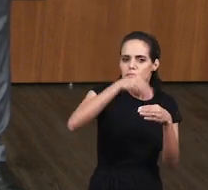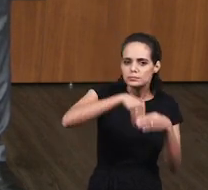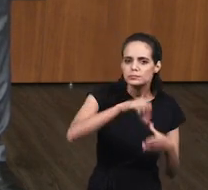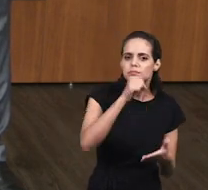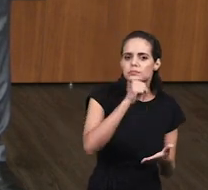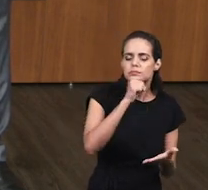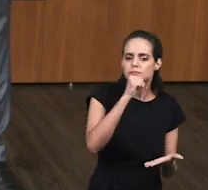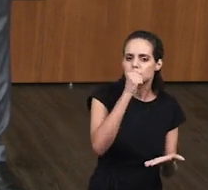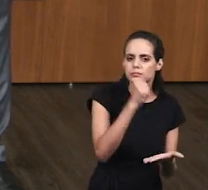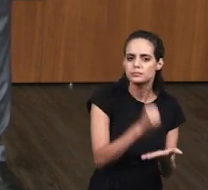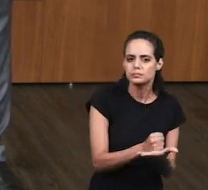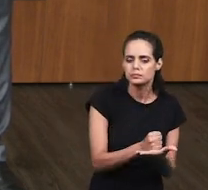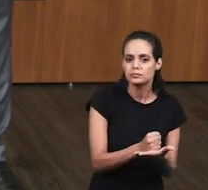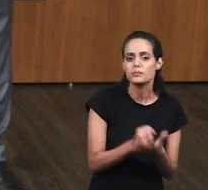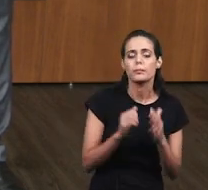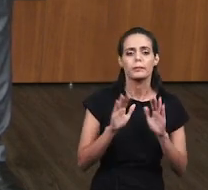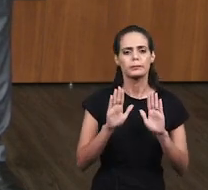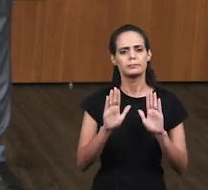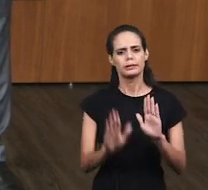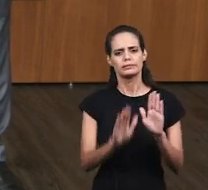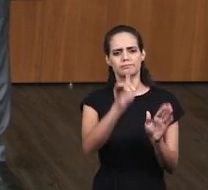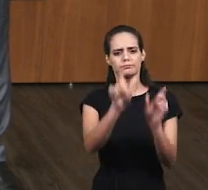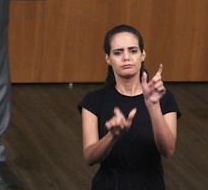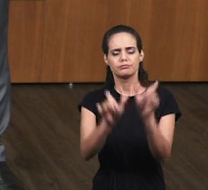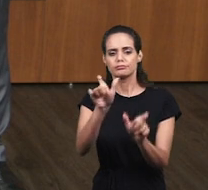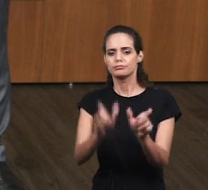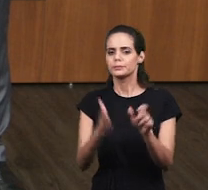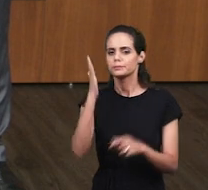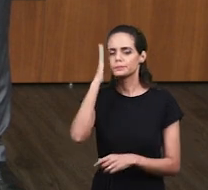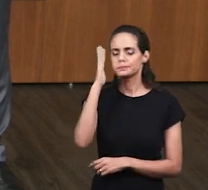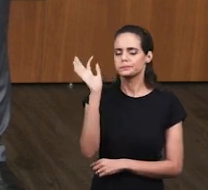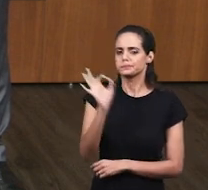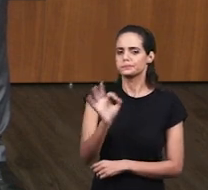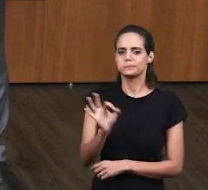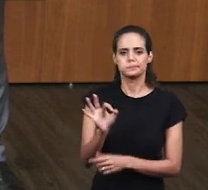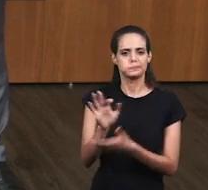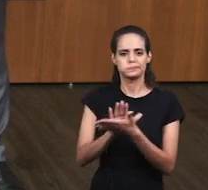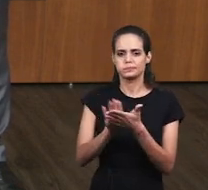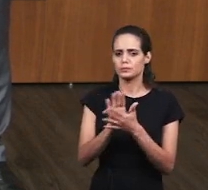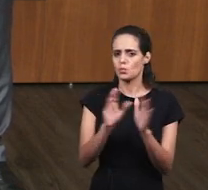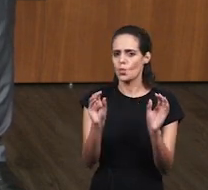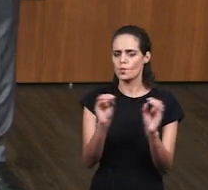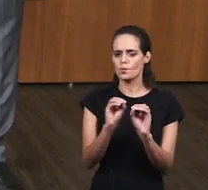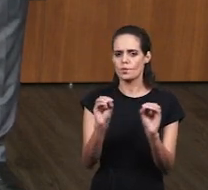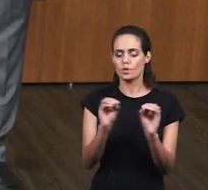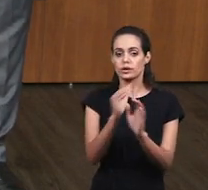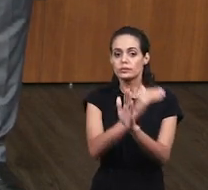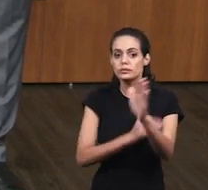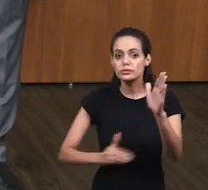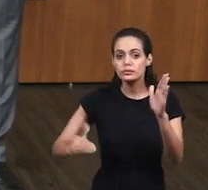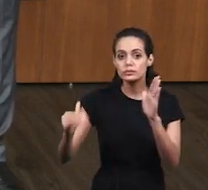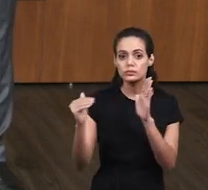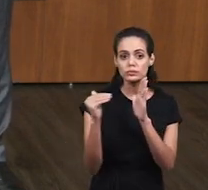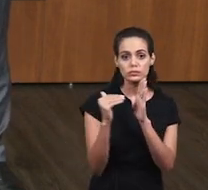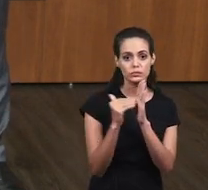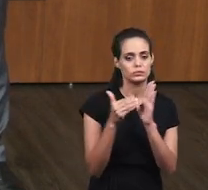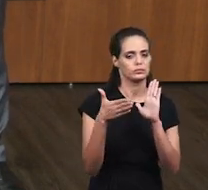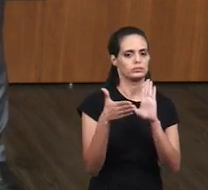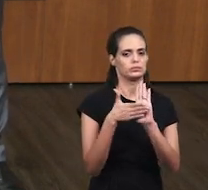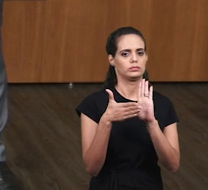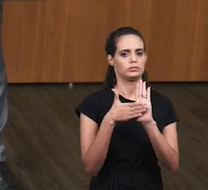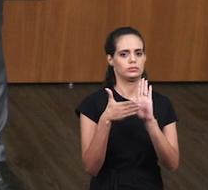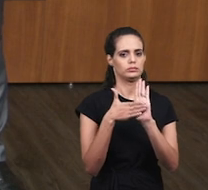Testament, mais beaucoup encore n'ont pas compris. Tout le projet de Dieu pour